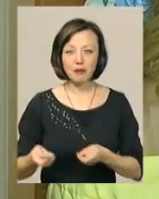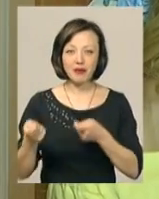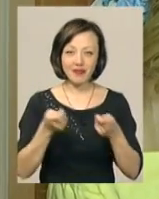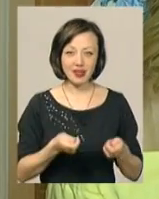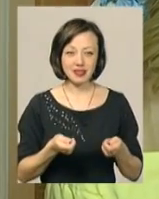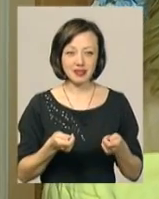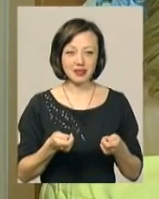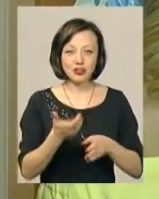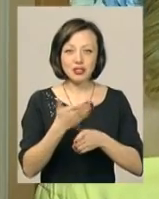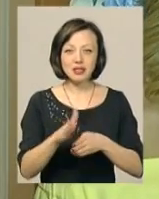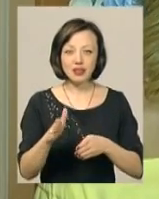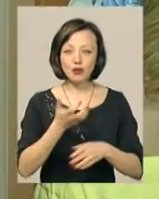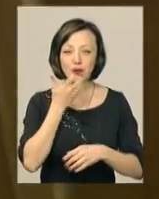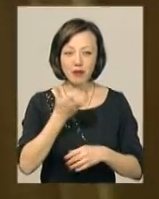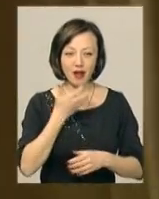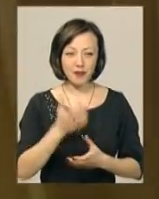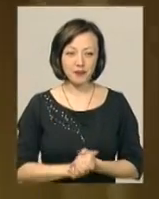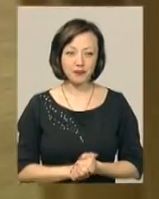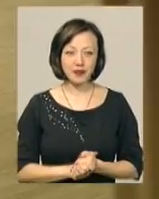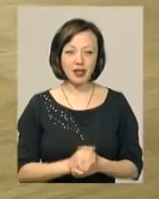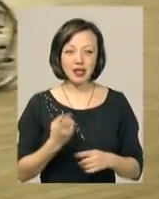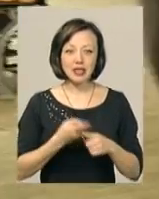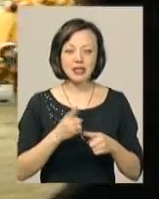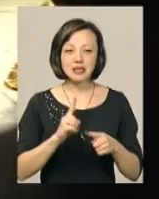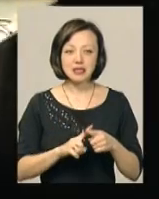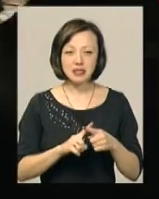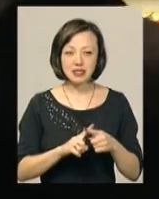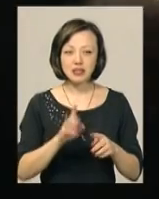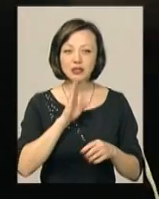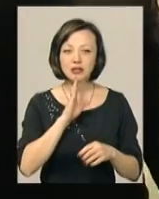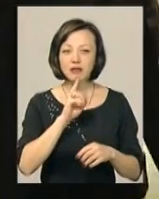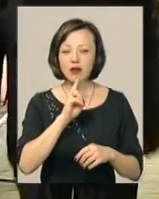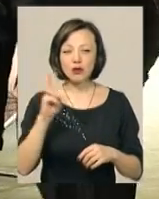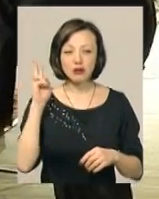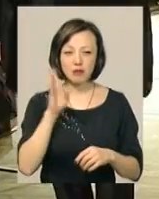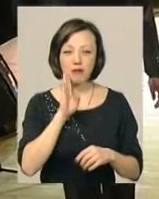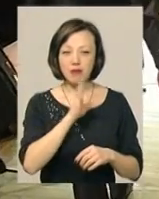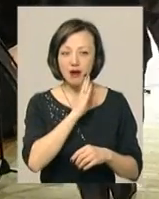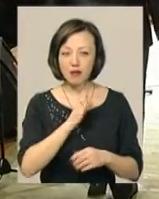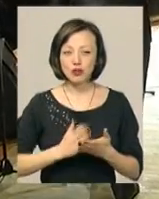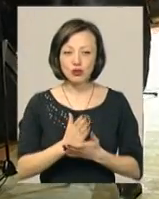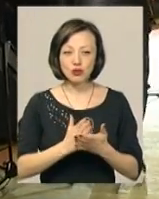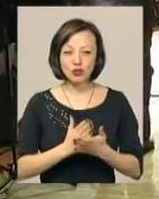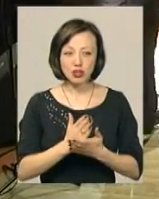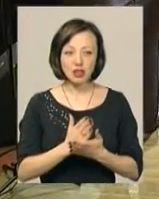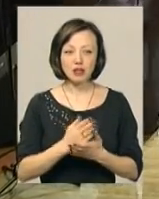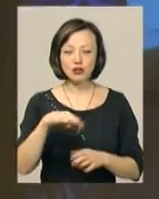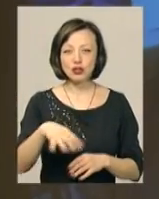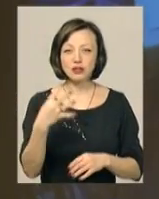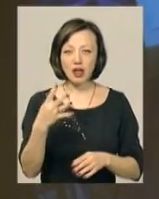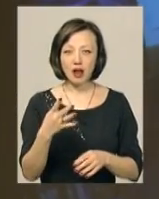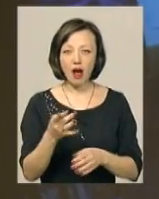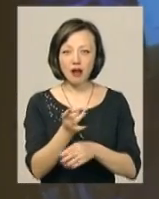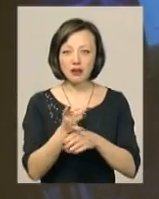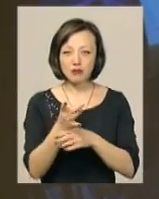привезли шматочок тепла». Це Ольга Беснасюк. 2 роки тому її мама Алла Вовк, яка служила у 44-й артилерійській